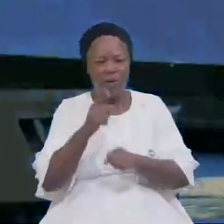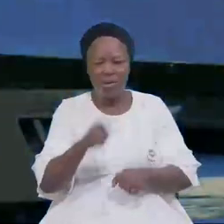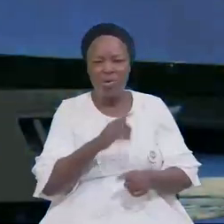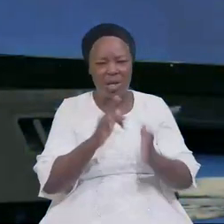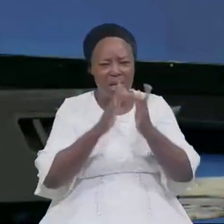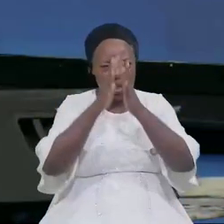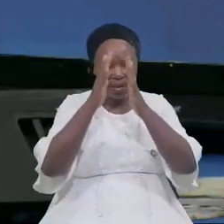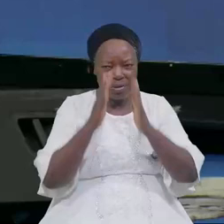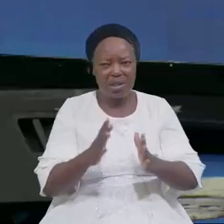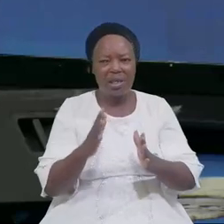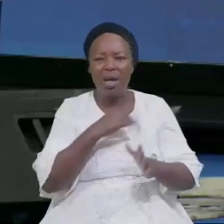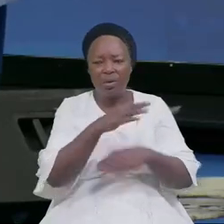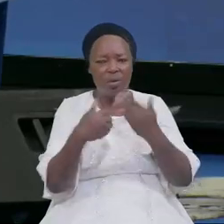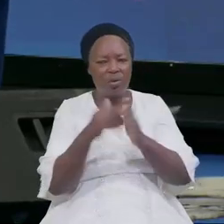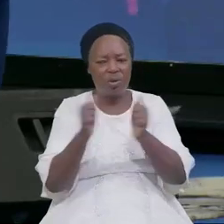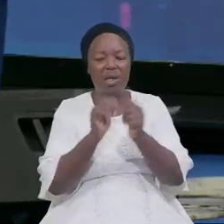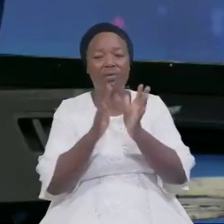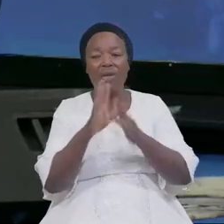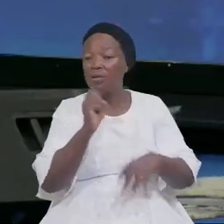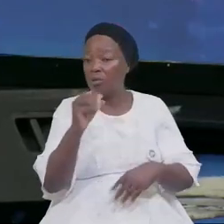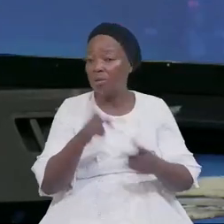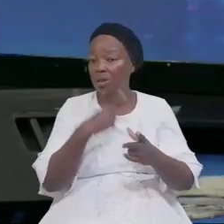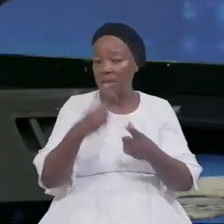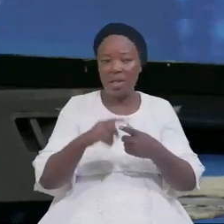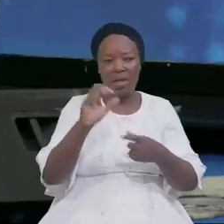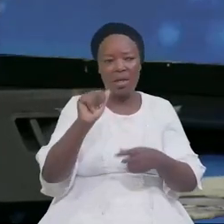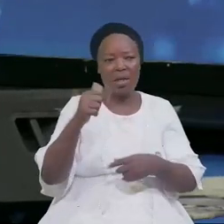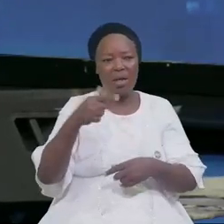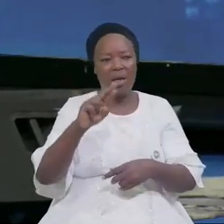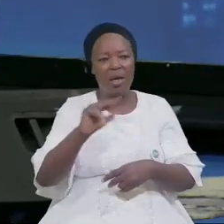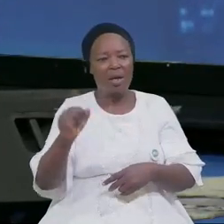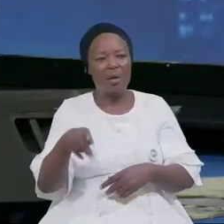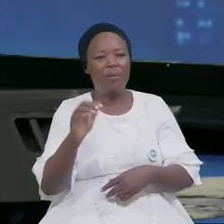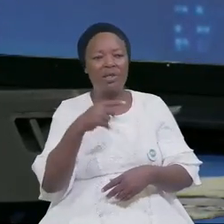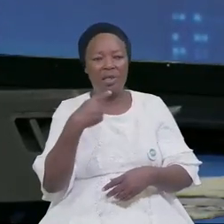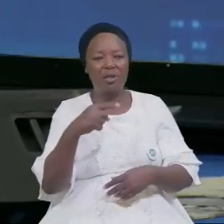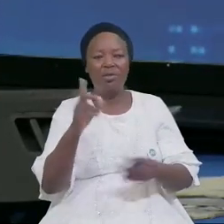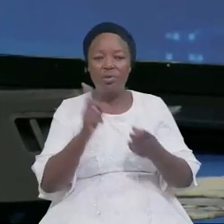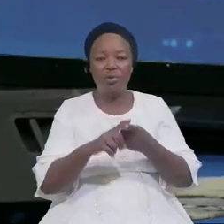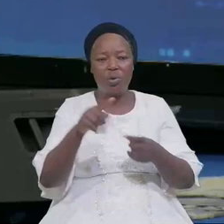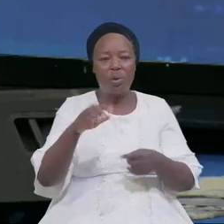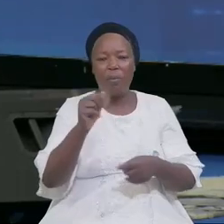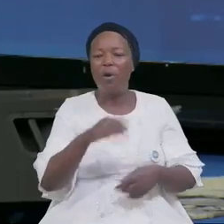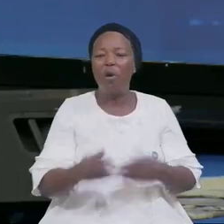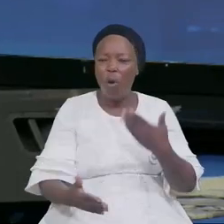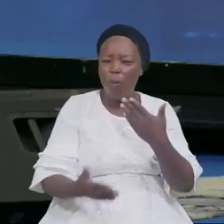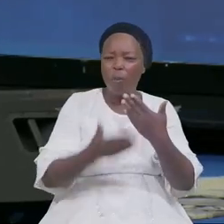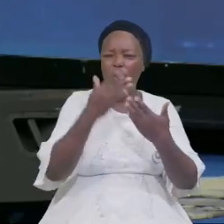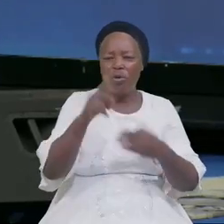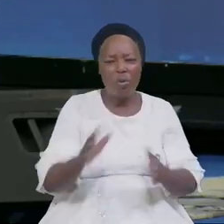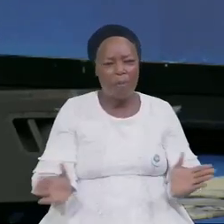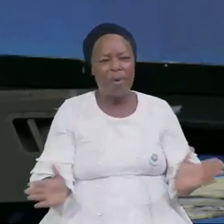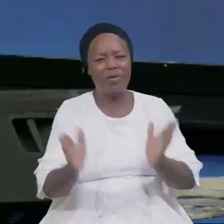lui un chrétien entier. Donc, Agrippa dit à Paul, tu vas bientôt me persuader